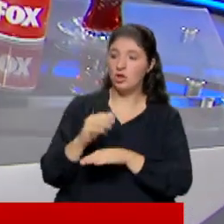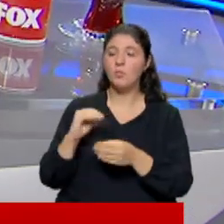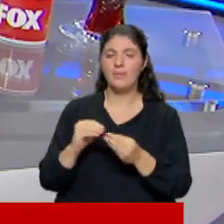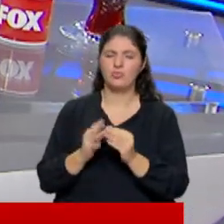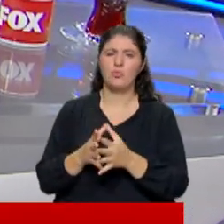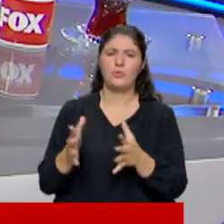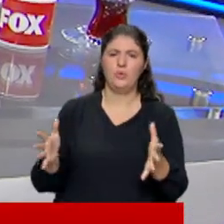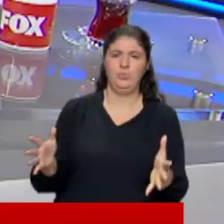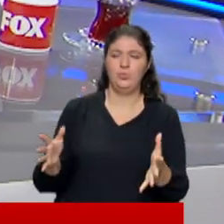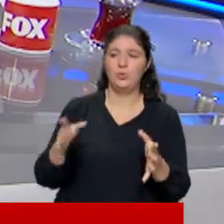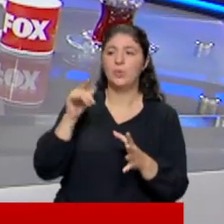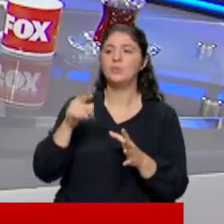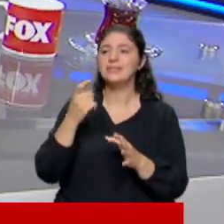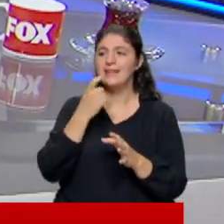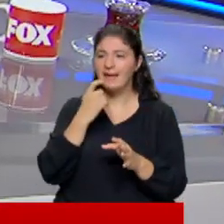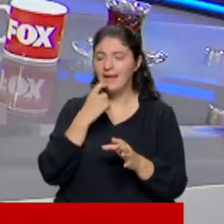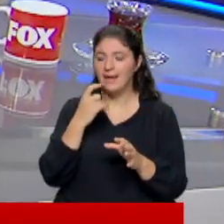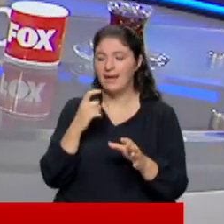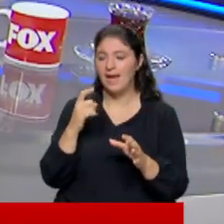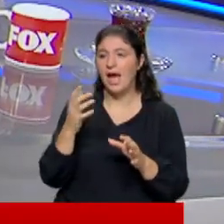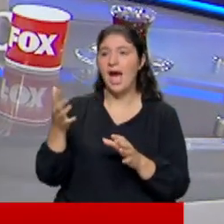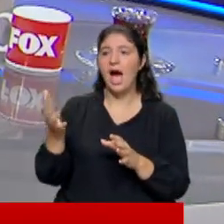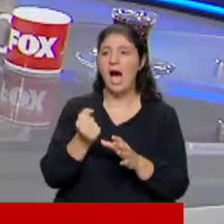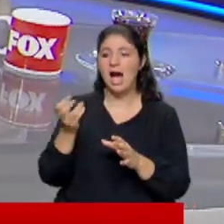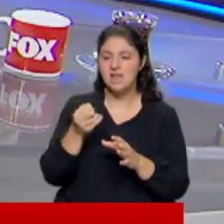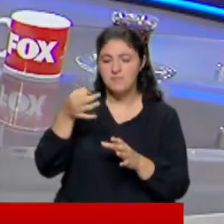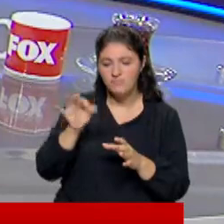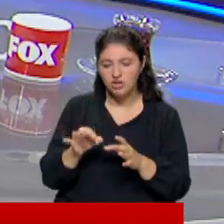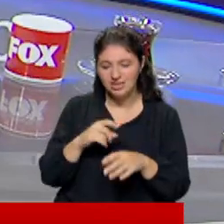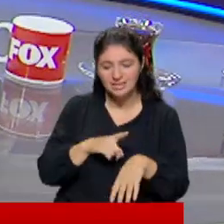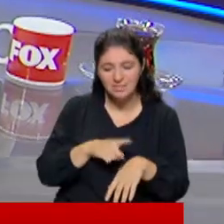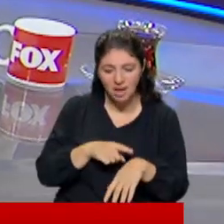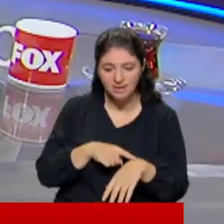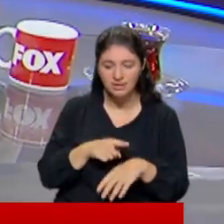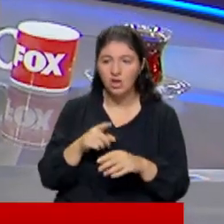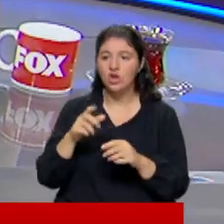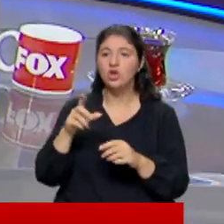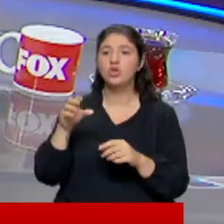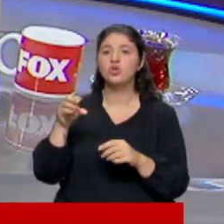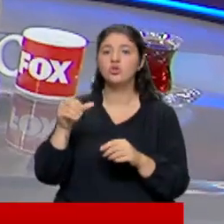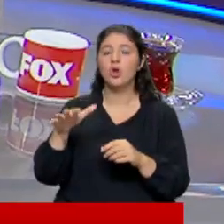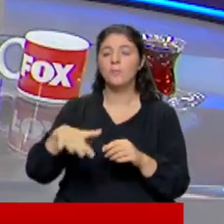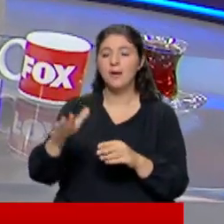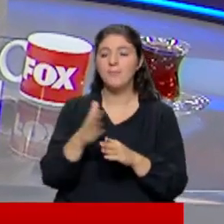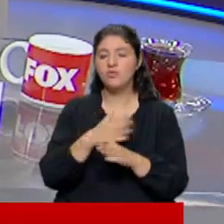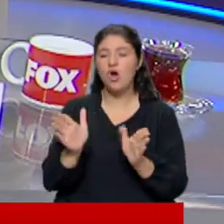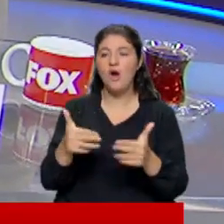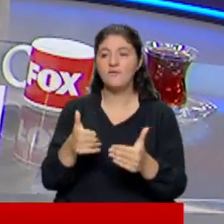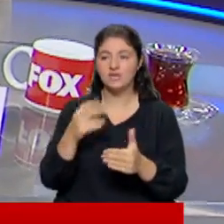çok büyük. Bu sene alım başladığı zaman Toprak Mahsulleri Ofisi